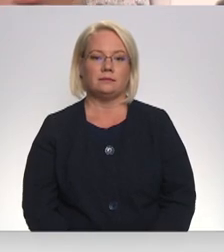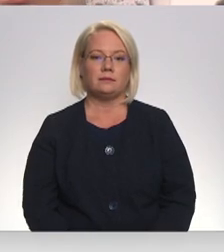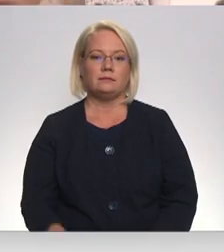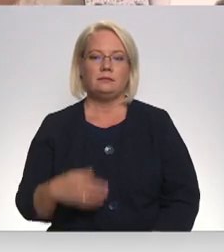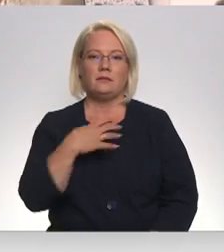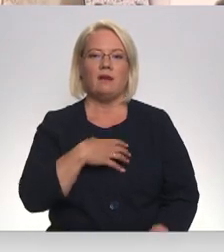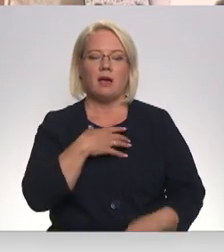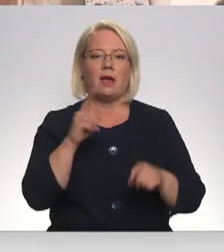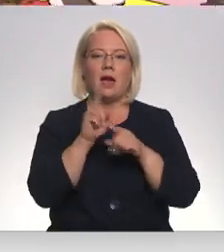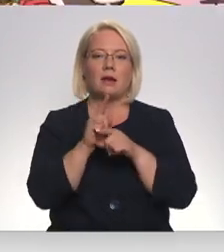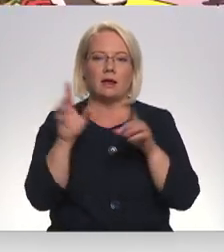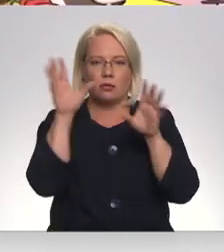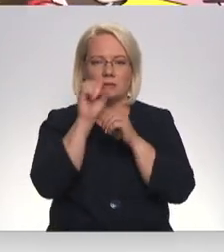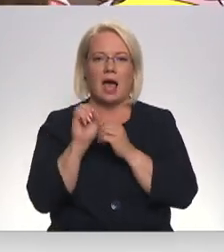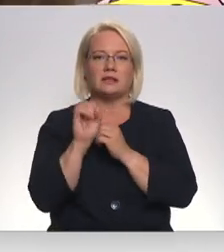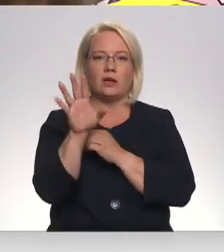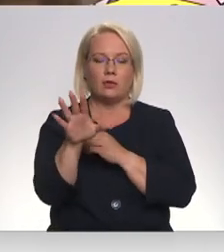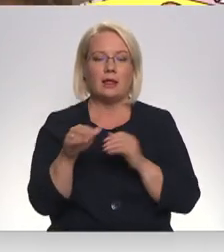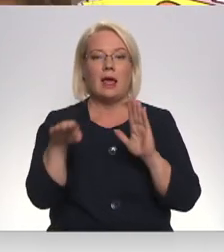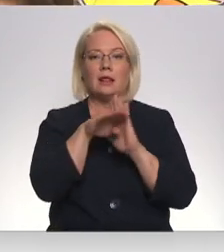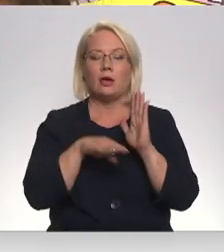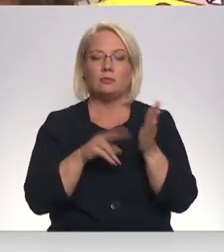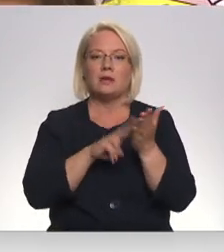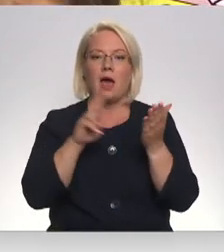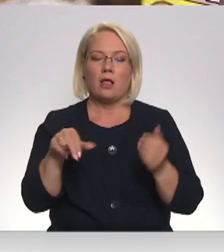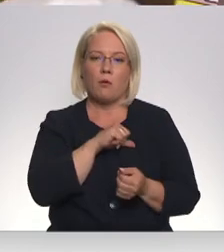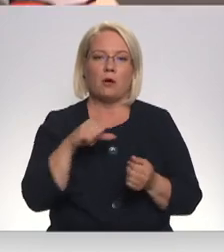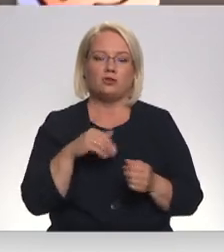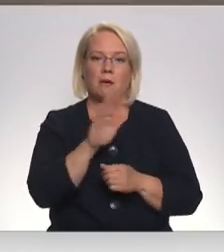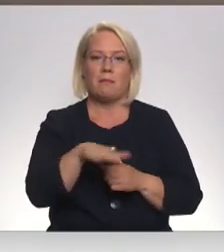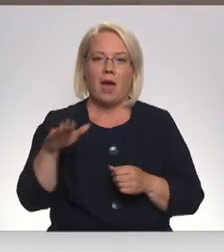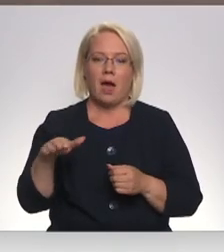Vai gastarotāju. Likums ļauj bērniem pašiem pārvietoties no